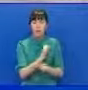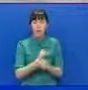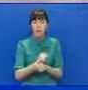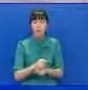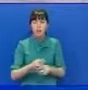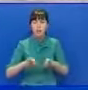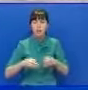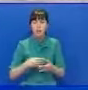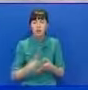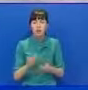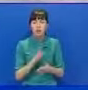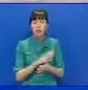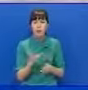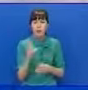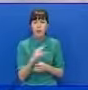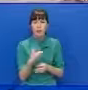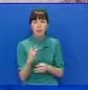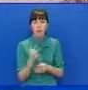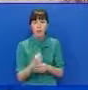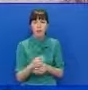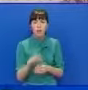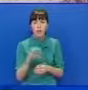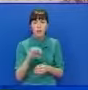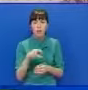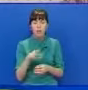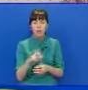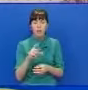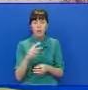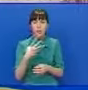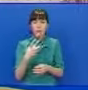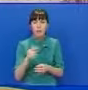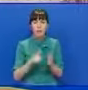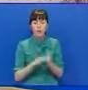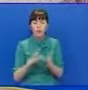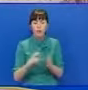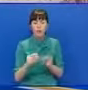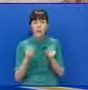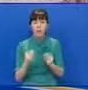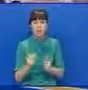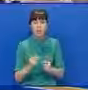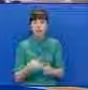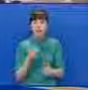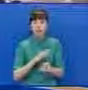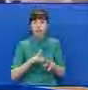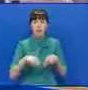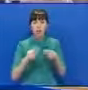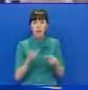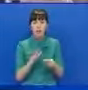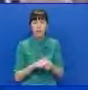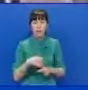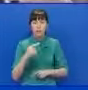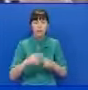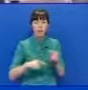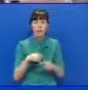автокөлік сатып алды. Соның барлығын есептегенде Баймахановтар әулеті 157 миллион теңгеден астам қаражатты ел игілігіне жұмсаған. Ал